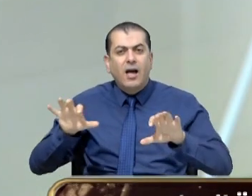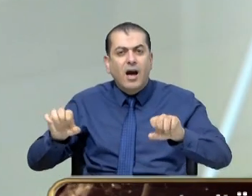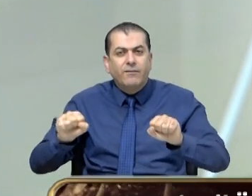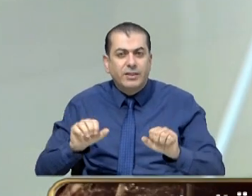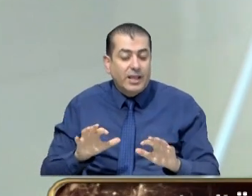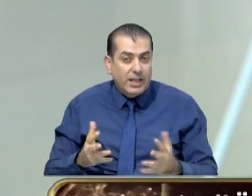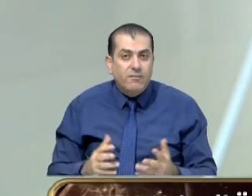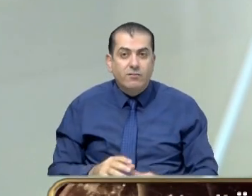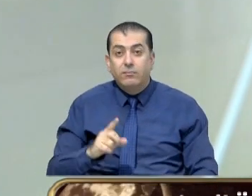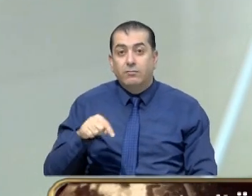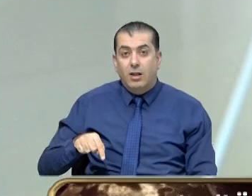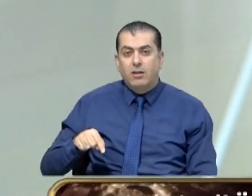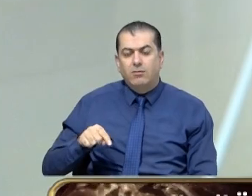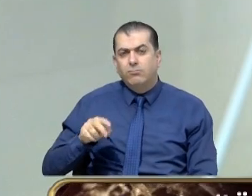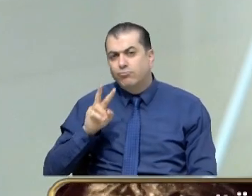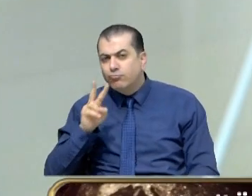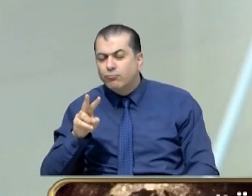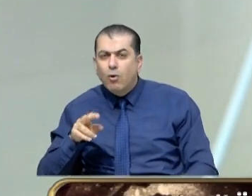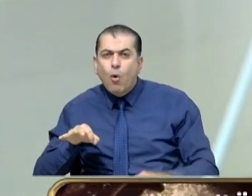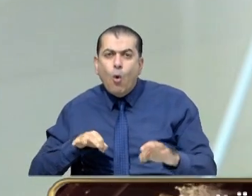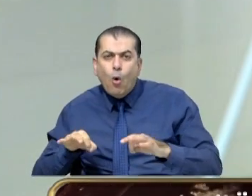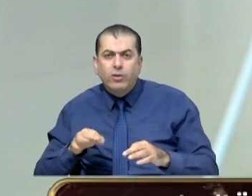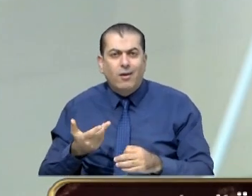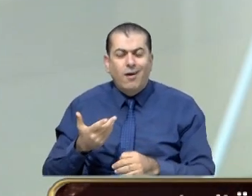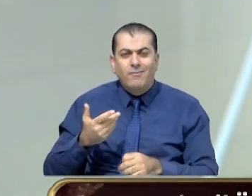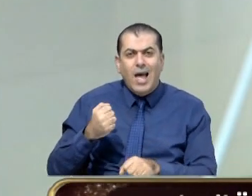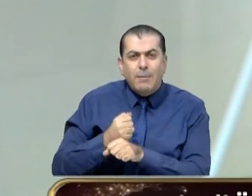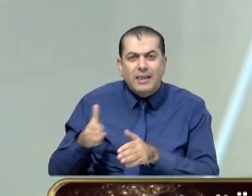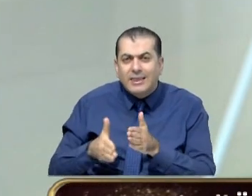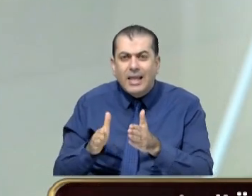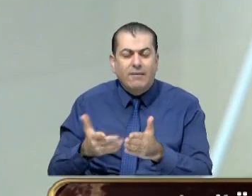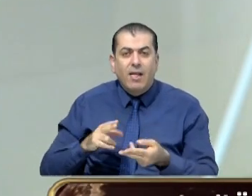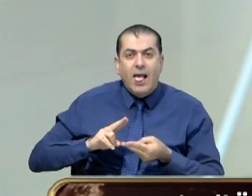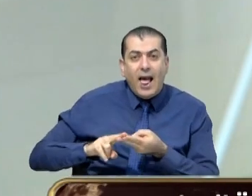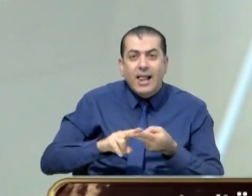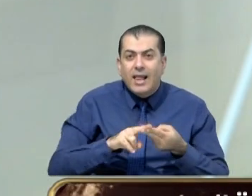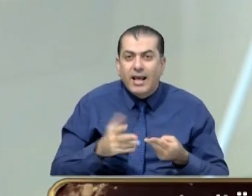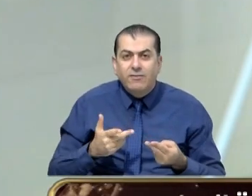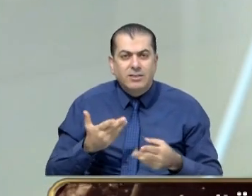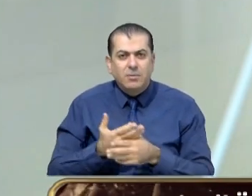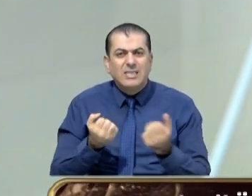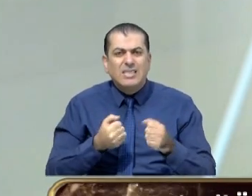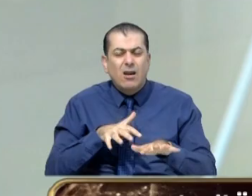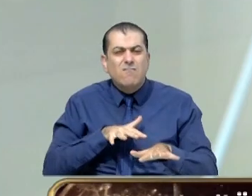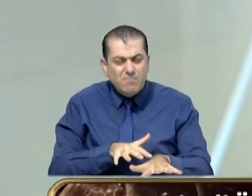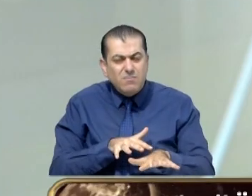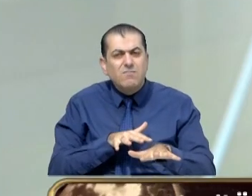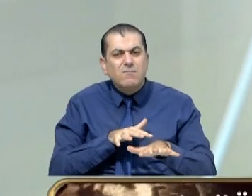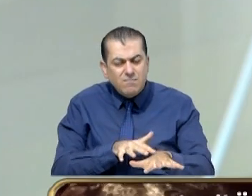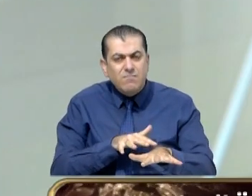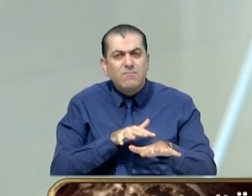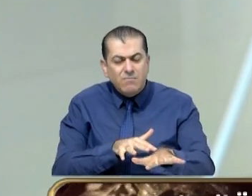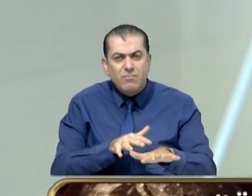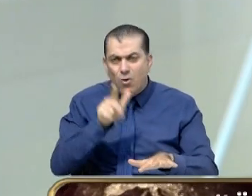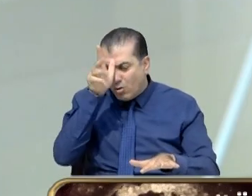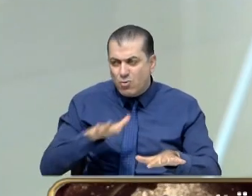بيئه مروريه امنه وتقييم خططها واجراءاتها ووضع الحلول اللازمه للتخفيف من الازدحامات في مختلف